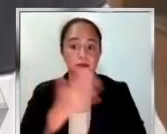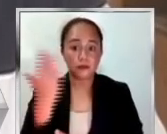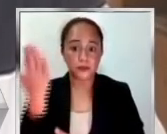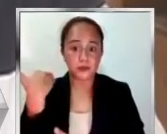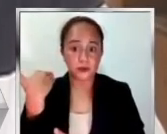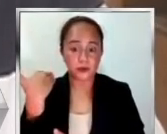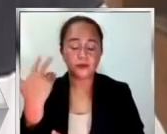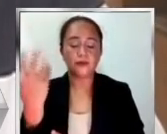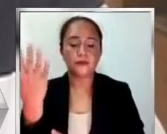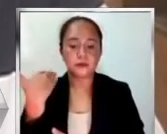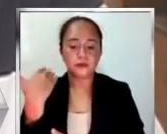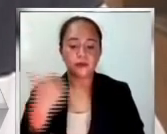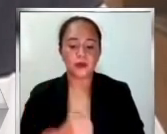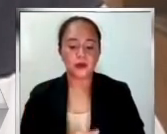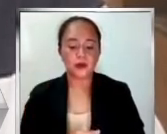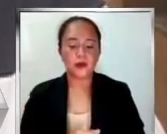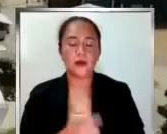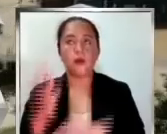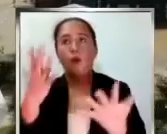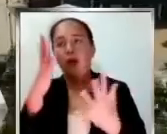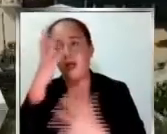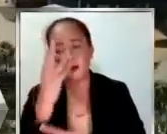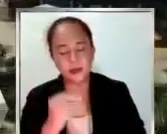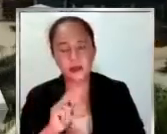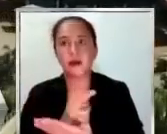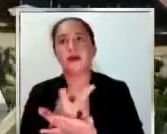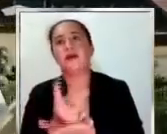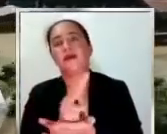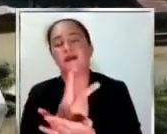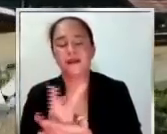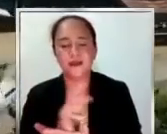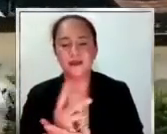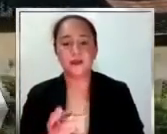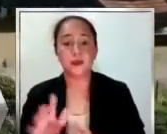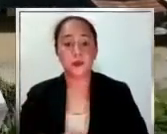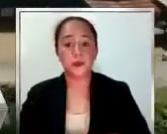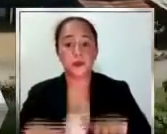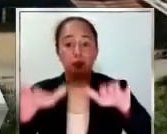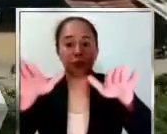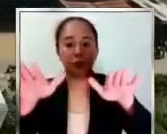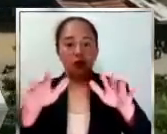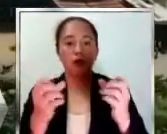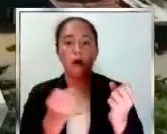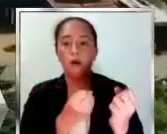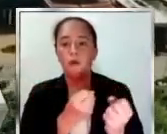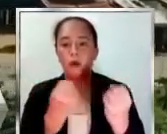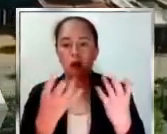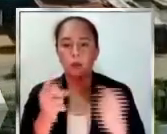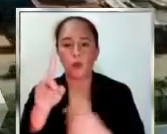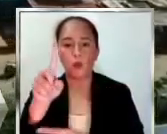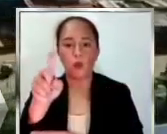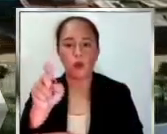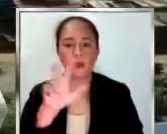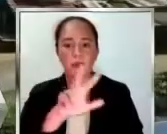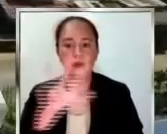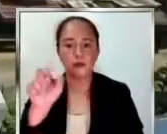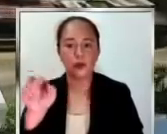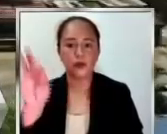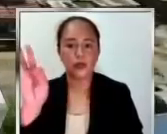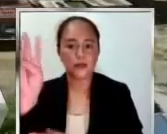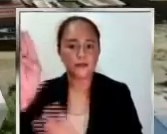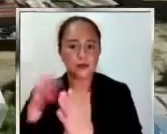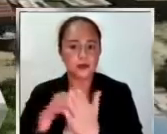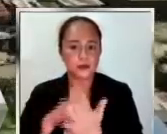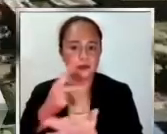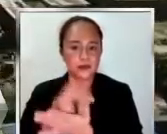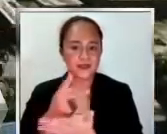of sleepless days and nights. Ang baha, nag-iwan ng mahigit 143.9 million pesos na halaga